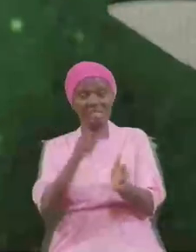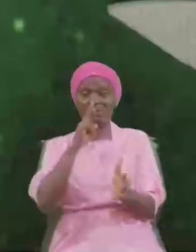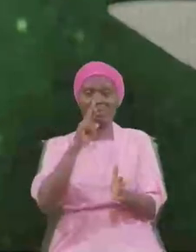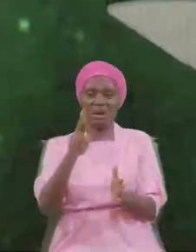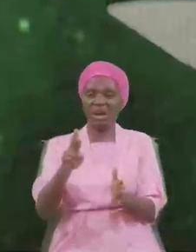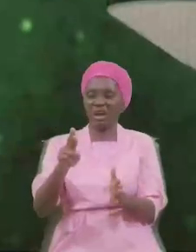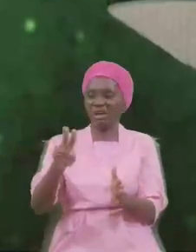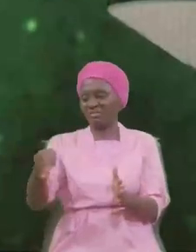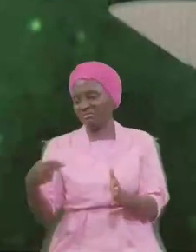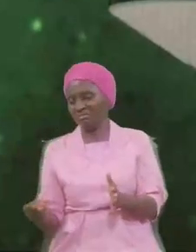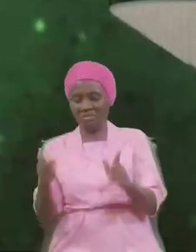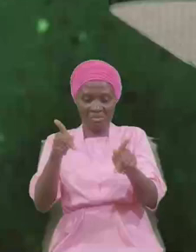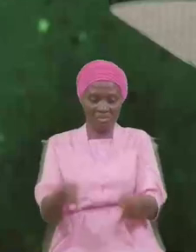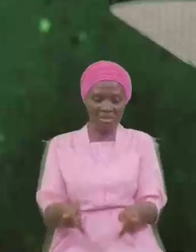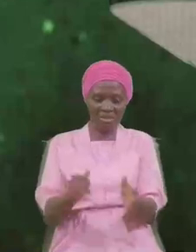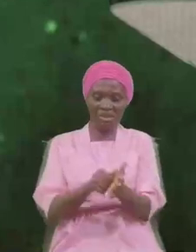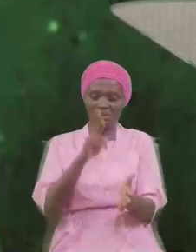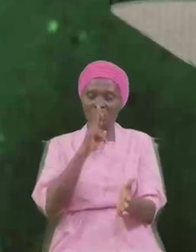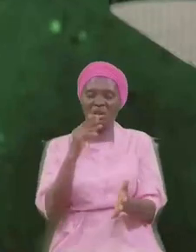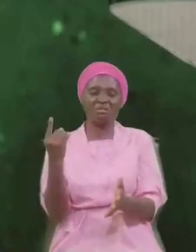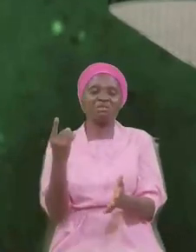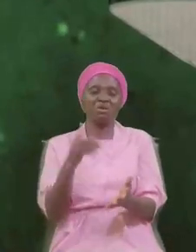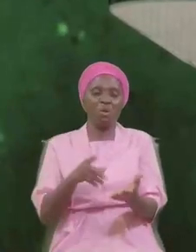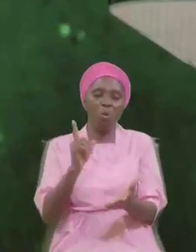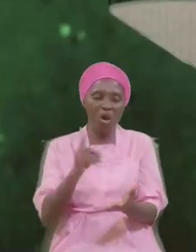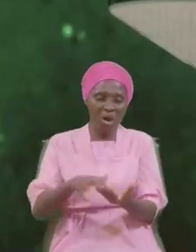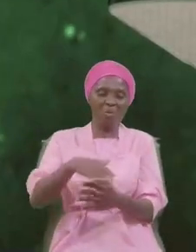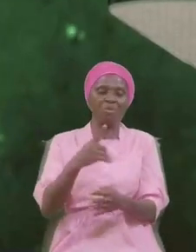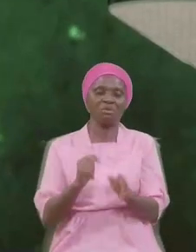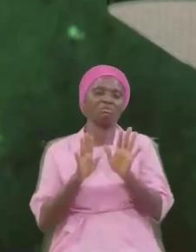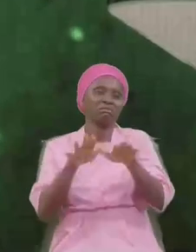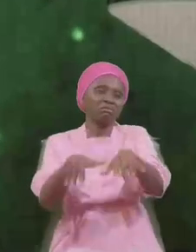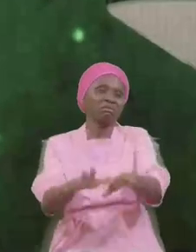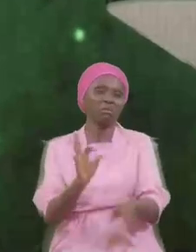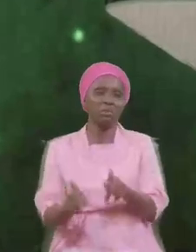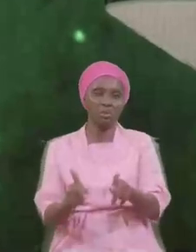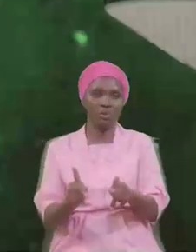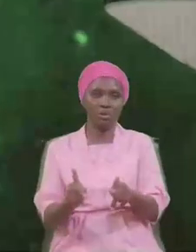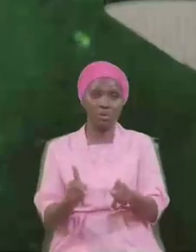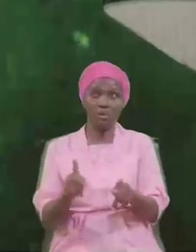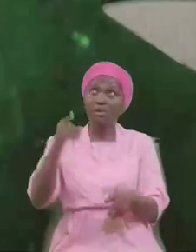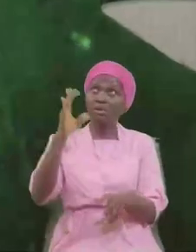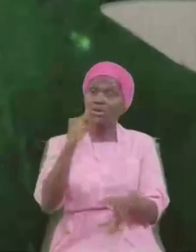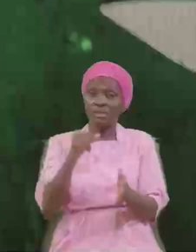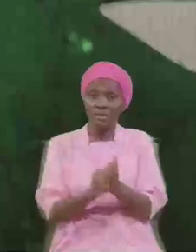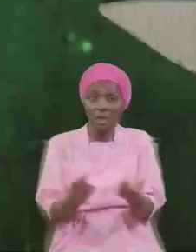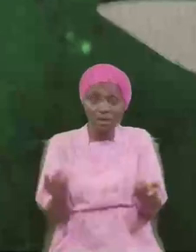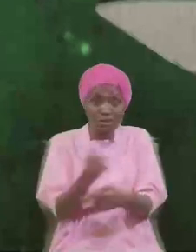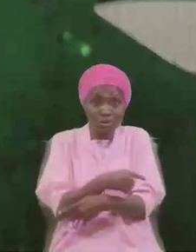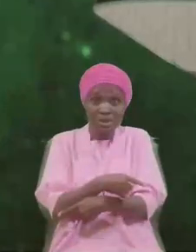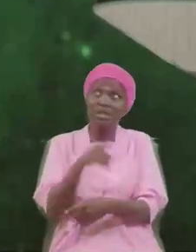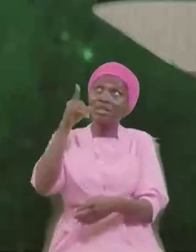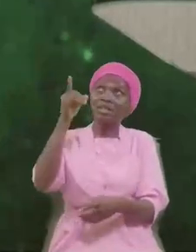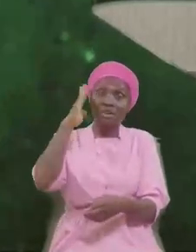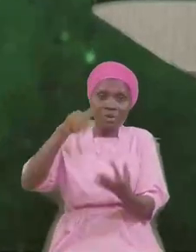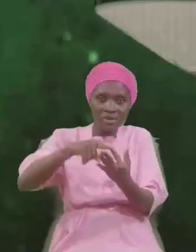commun, croyant que vous êtes l'un de la populace, l'un de la multitude. Il dit aujourd'hui, il va